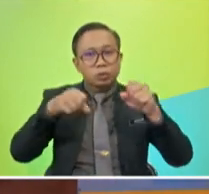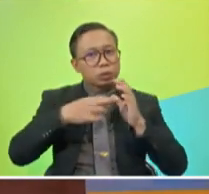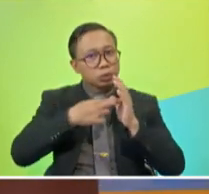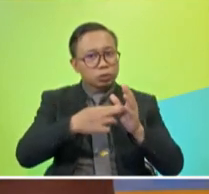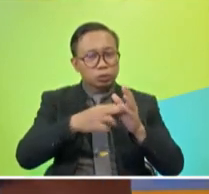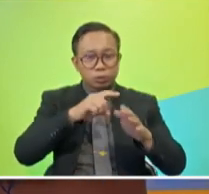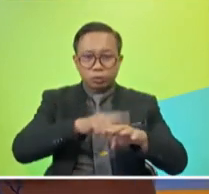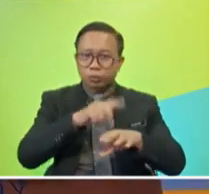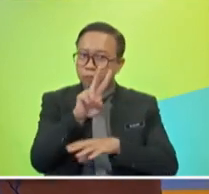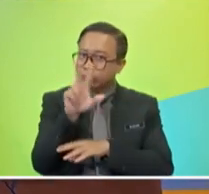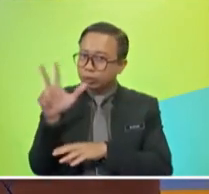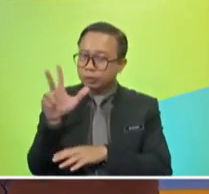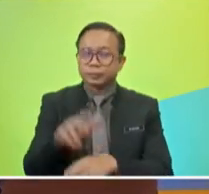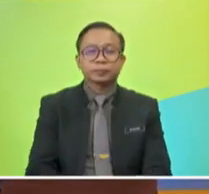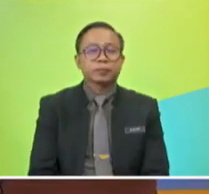ke sungai 23